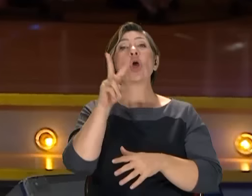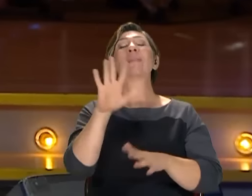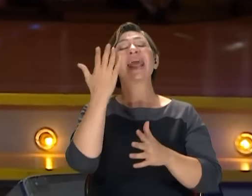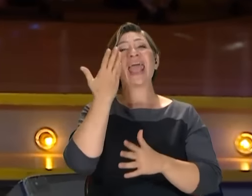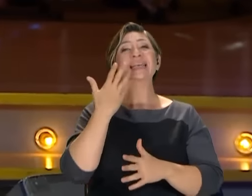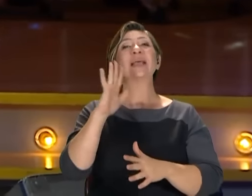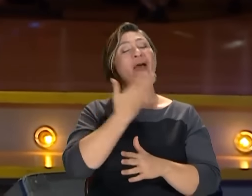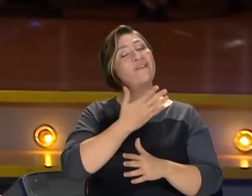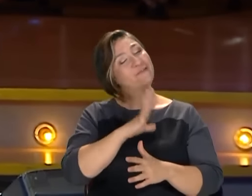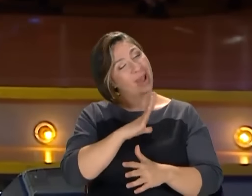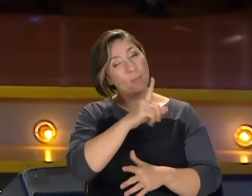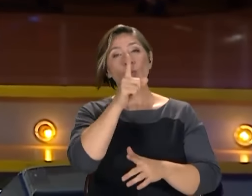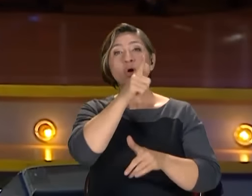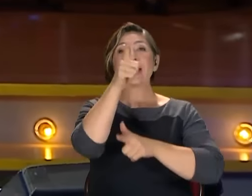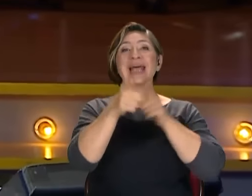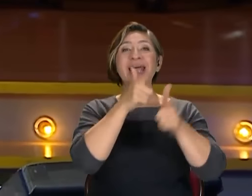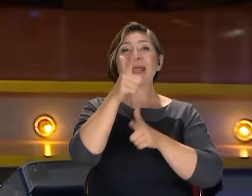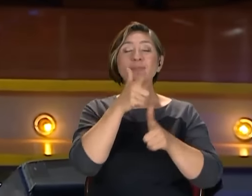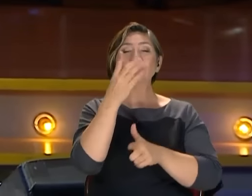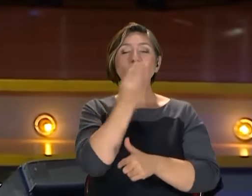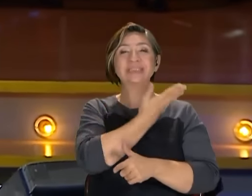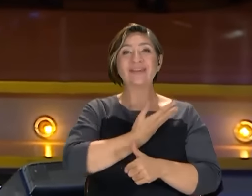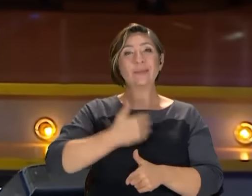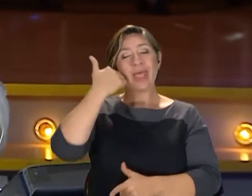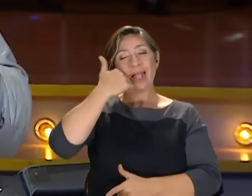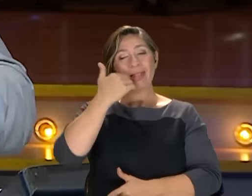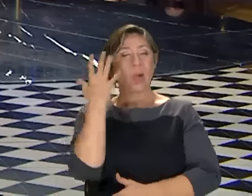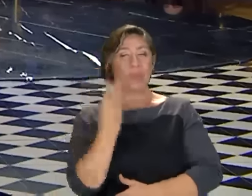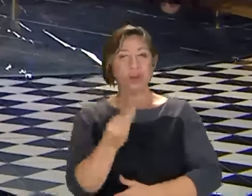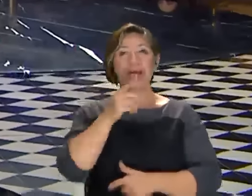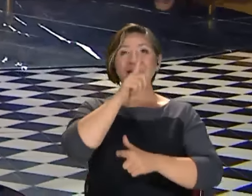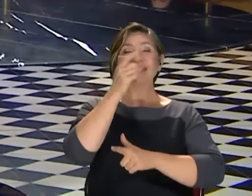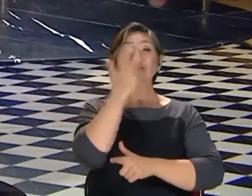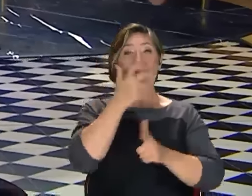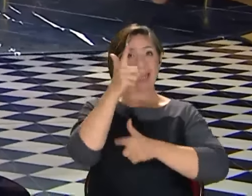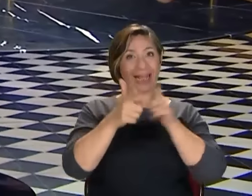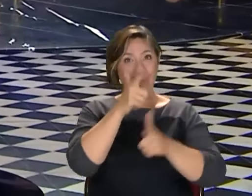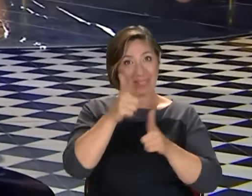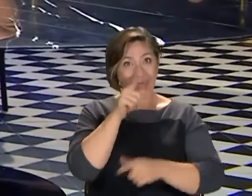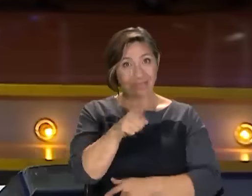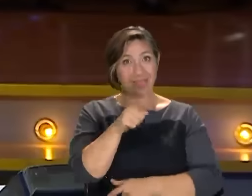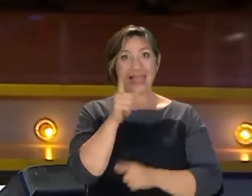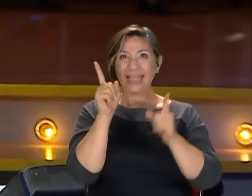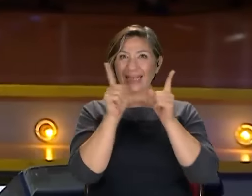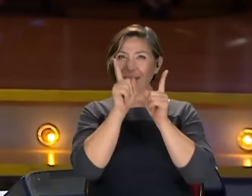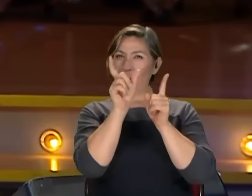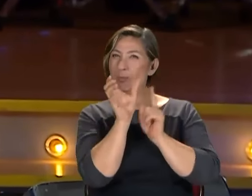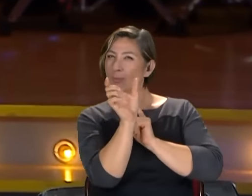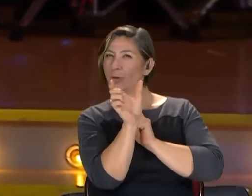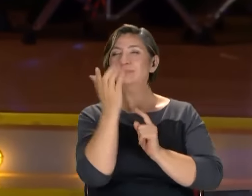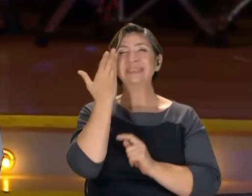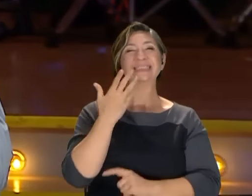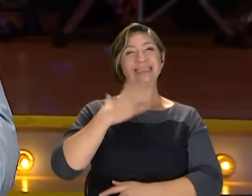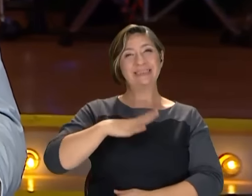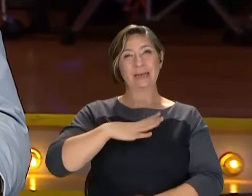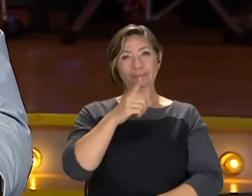henüz izlemeyen vardır. Bu klipten, Çok Sevdim Yalan Oldu klibinden kısa bir bölüm